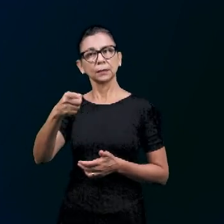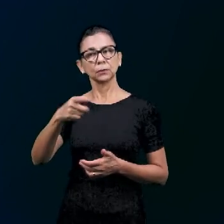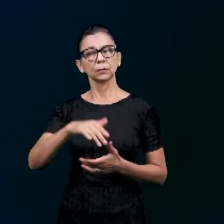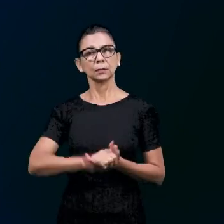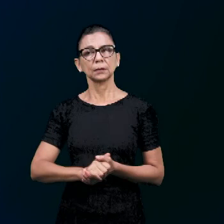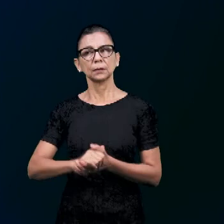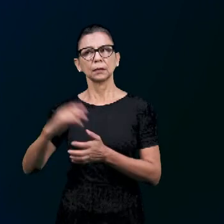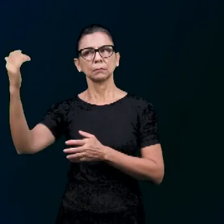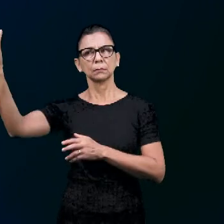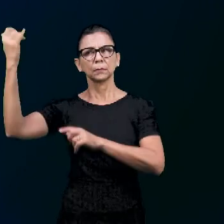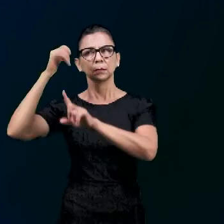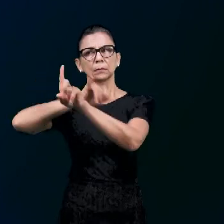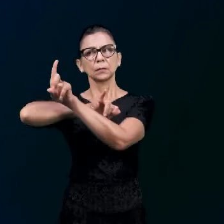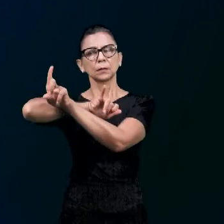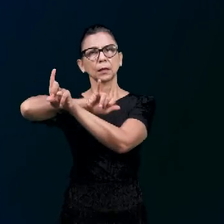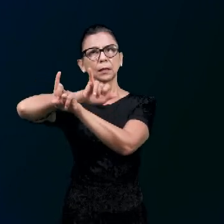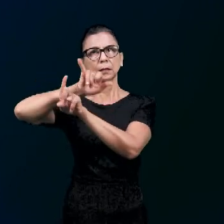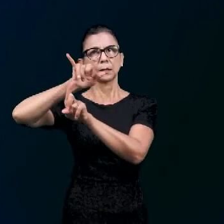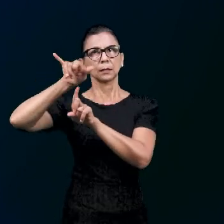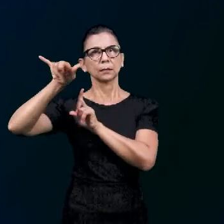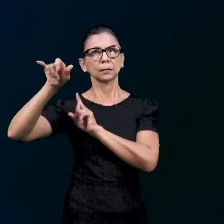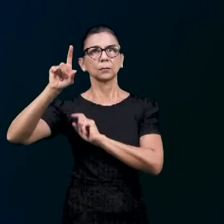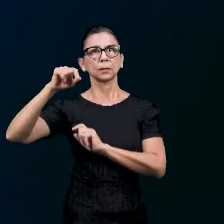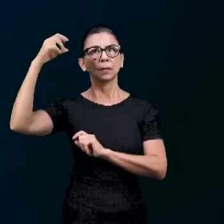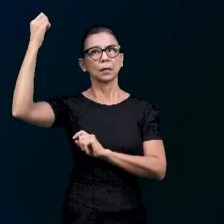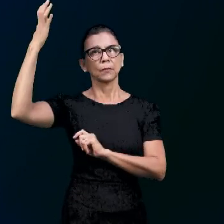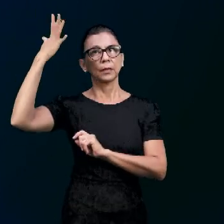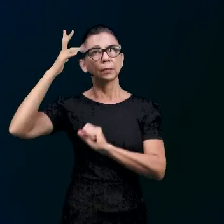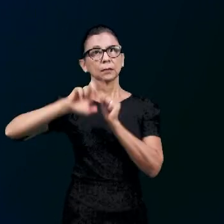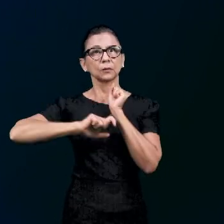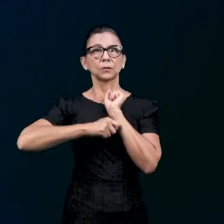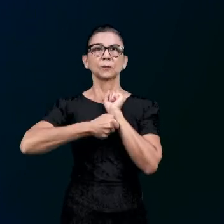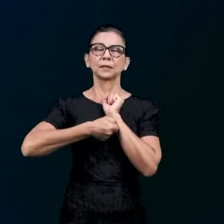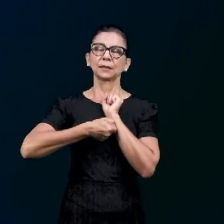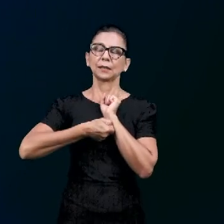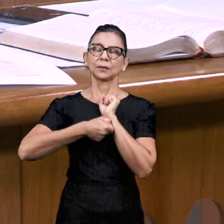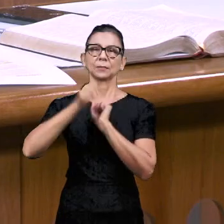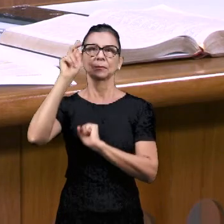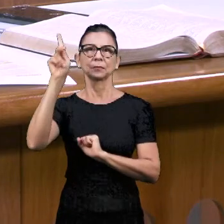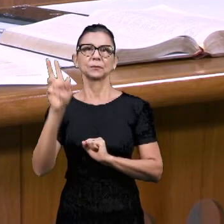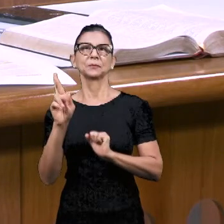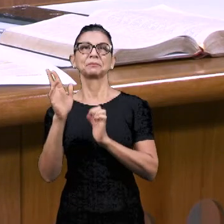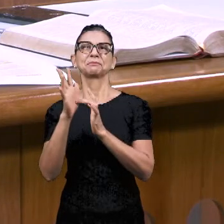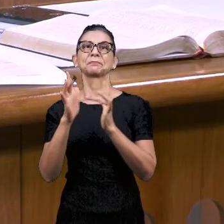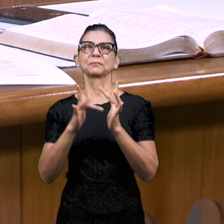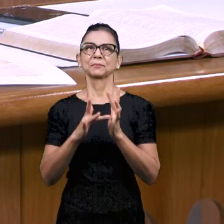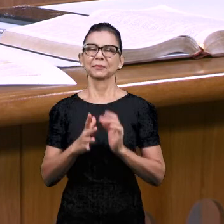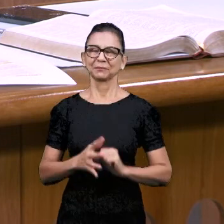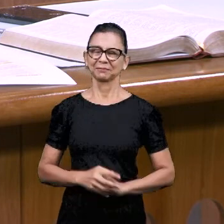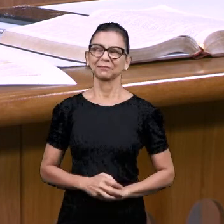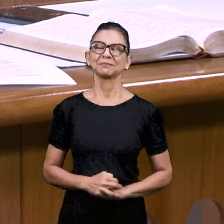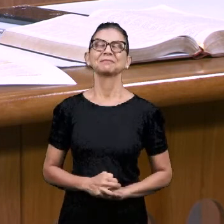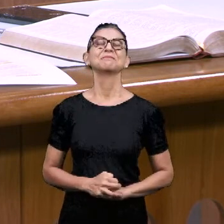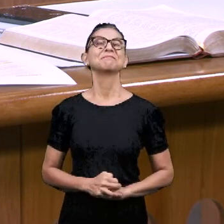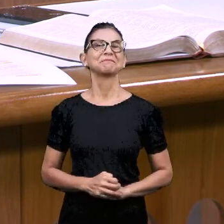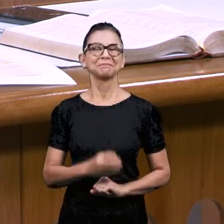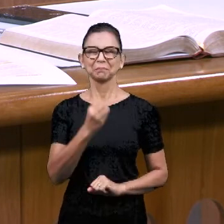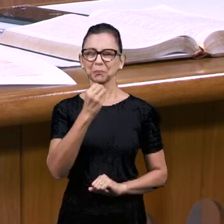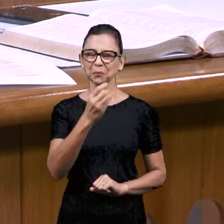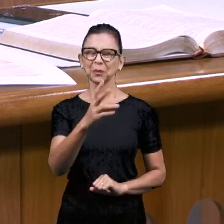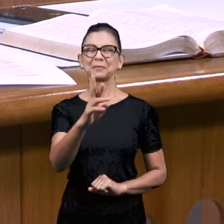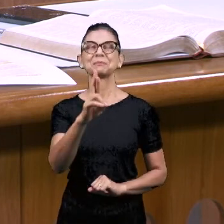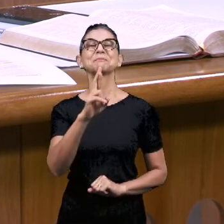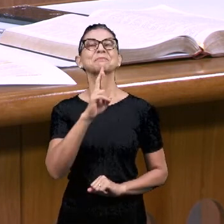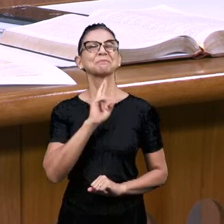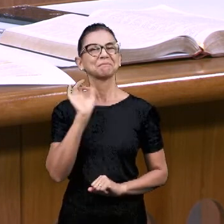c'est interprété. L'interprétation, c'est la révélation d'un mystère. Amen. La paix du Seigneur Jésus. Très bien, c'était la